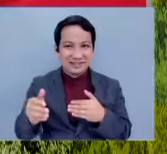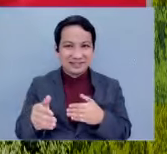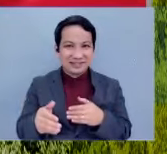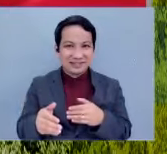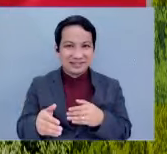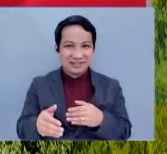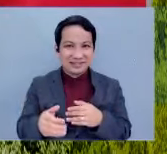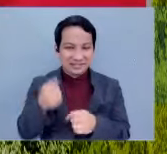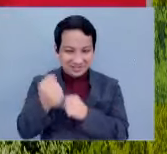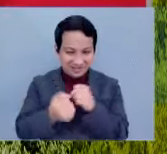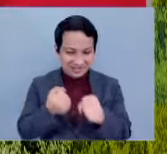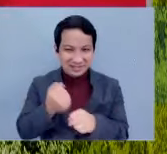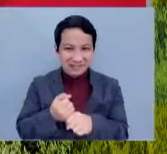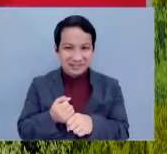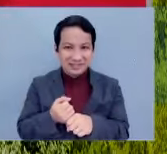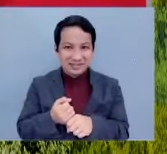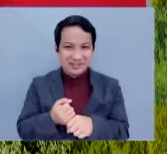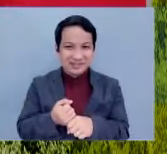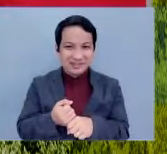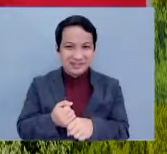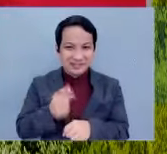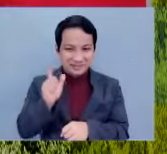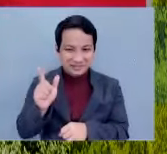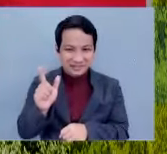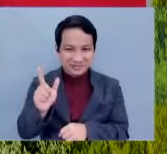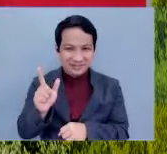ko. 40th birthday ko ngayon. So,